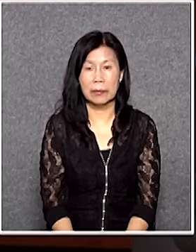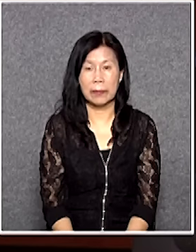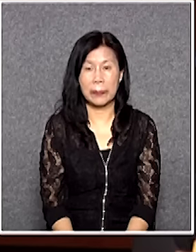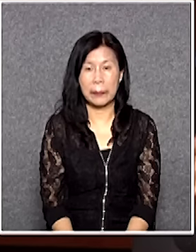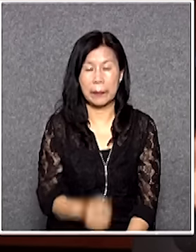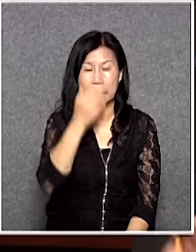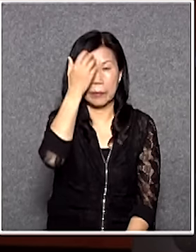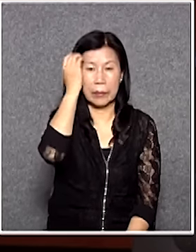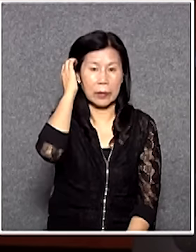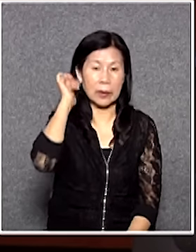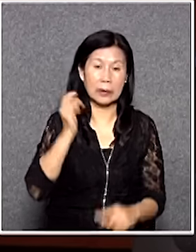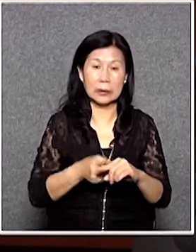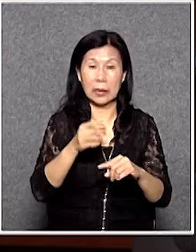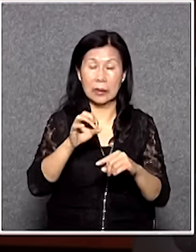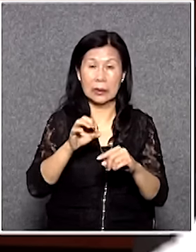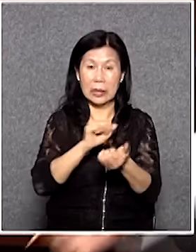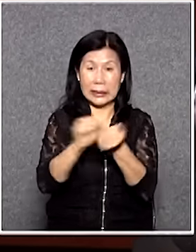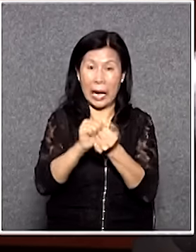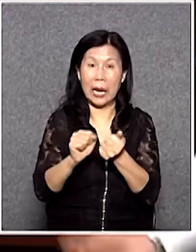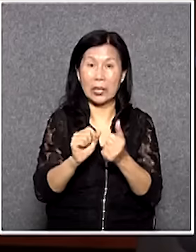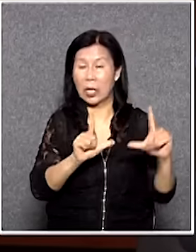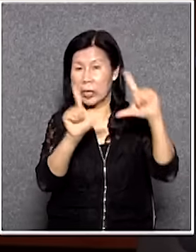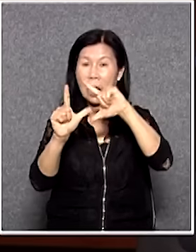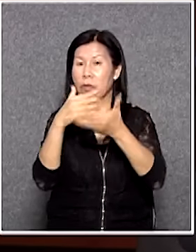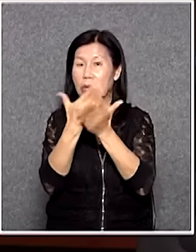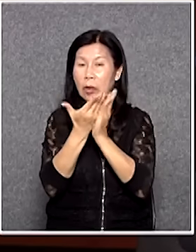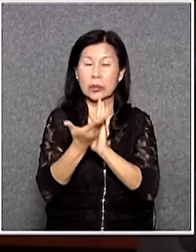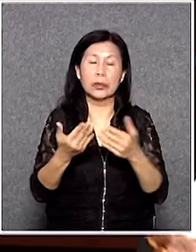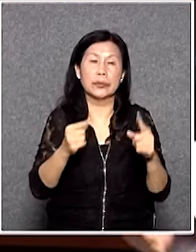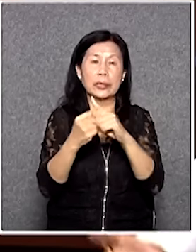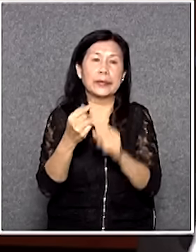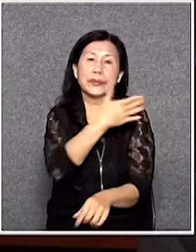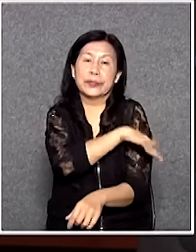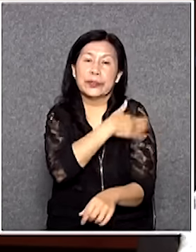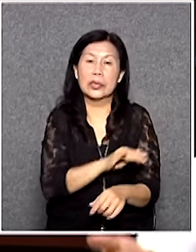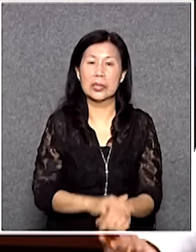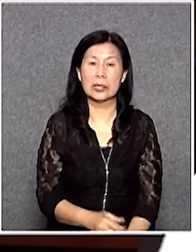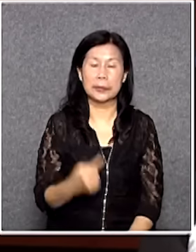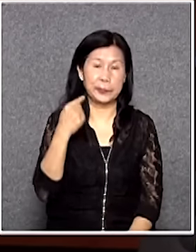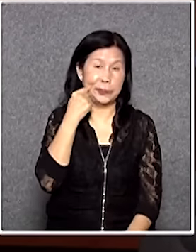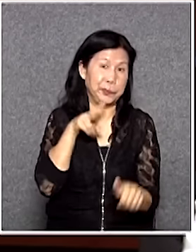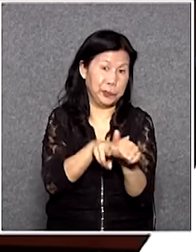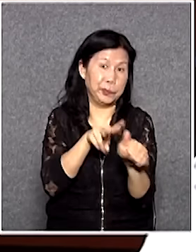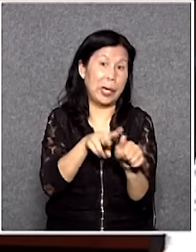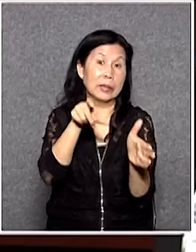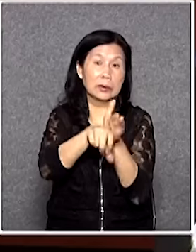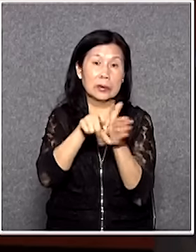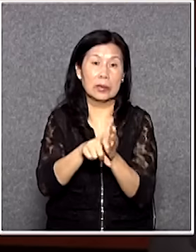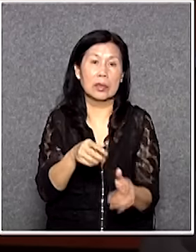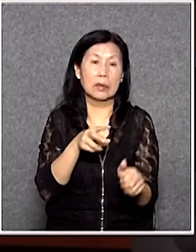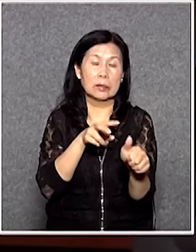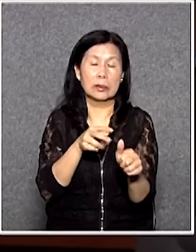即是你根本沒辦法解決生計問題，那就不理了，大家都還掂都是 強迫性的了，理你做什